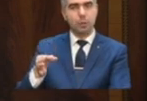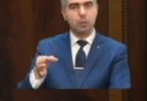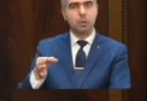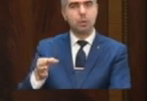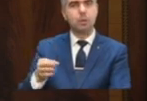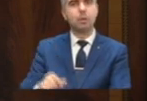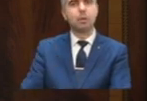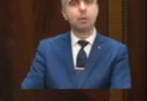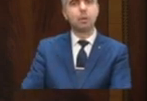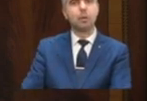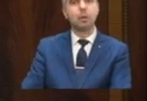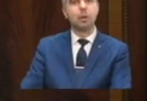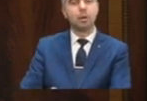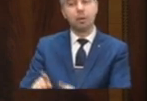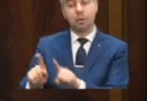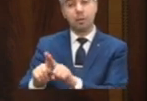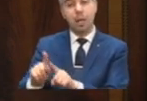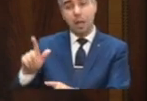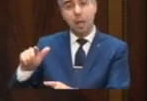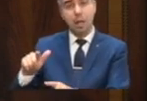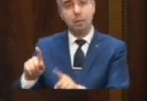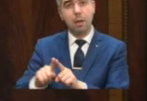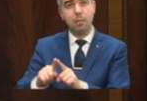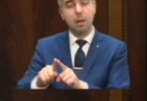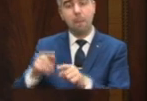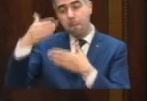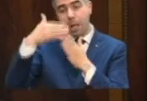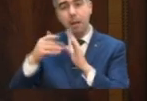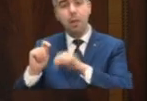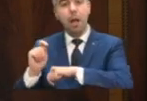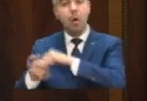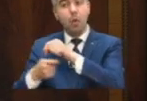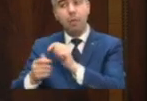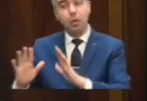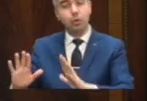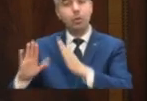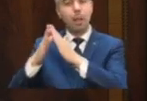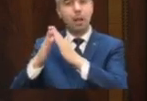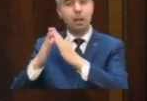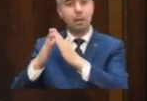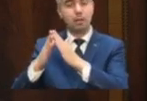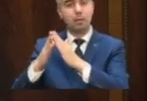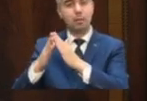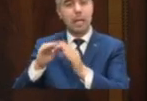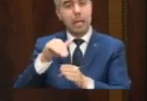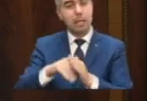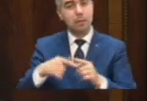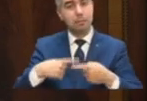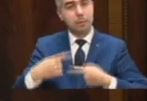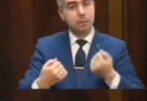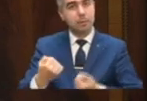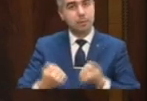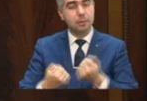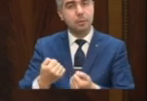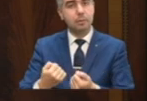النكرواش، ولكن كاين جزء اللي سميتو المغرب القروي والمغرب الجبلي. للأسف نحن في فريق الأصالة والمعاصرة